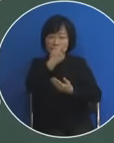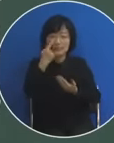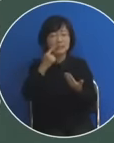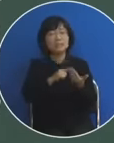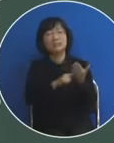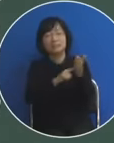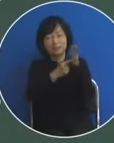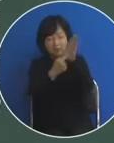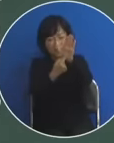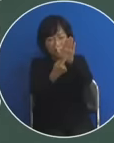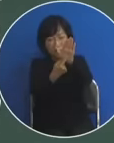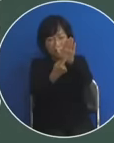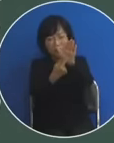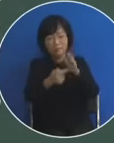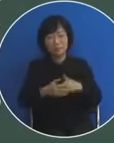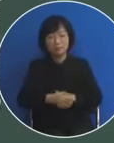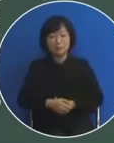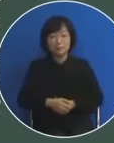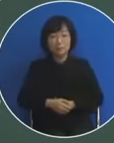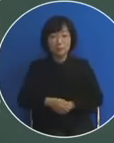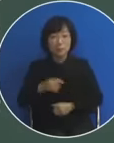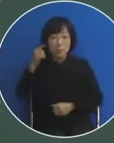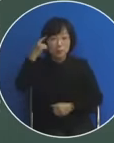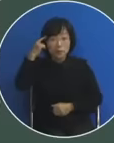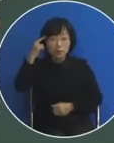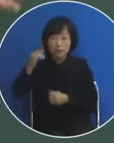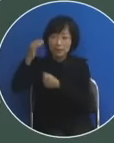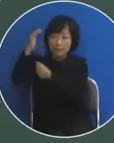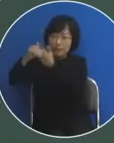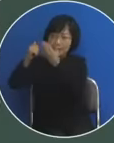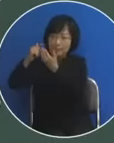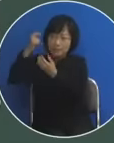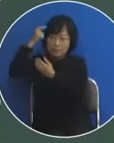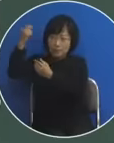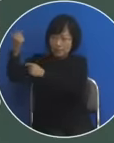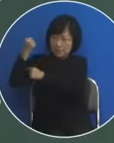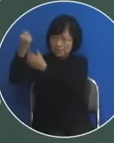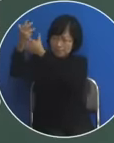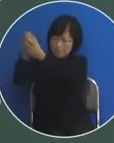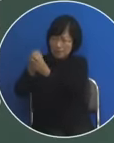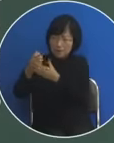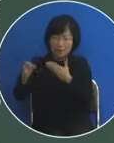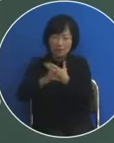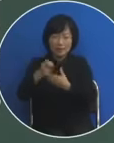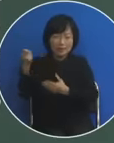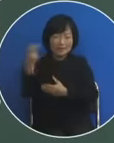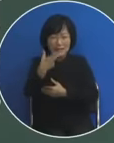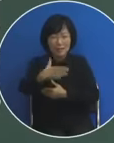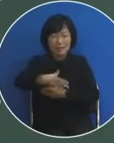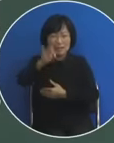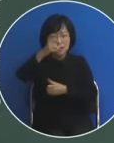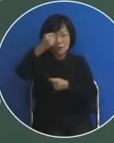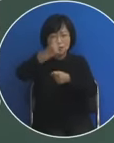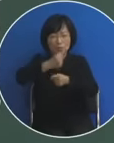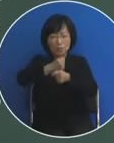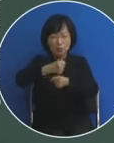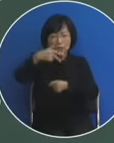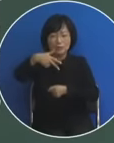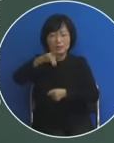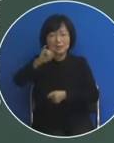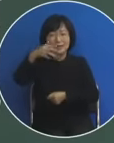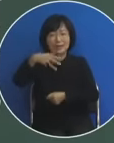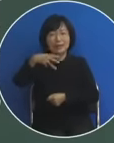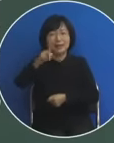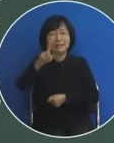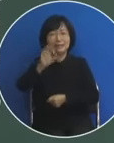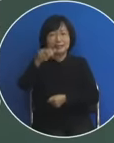No, 앞으로 늘도에서 영적 힘으로 재창조형 다 보고 이로 올 것인데요. Why? Because when answers come to our remnants, the answer of recreation will come to them. 순서